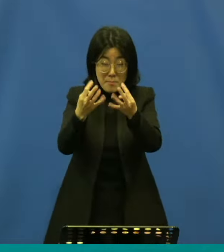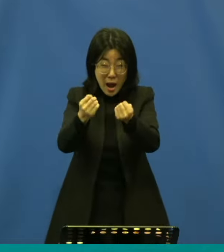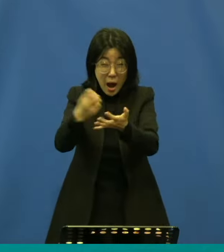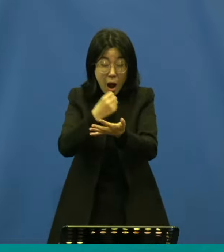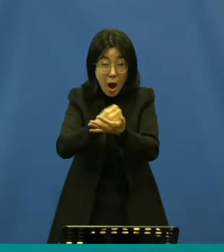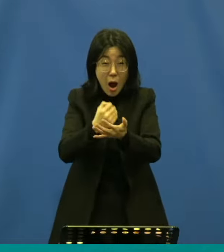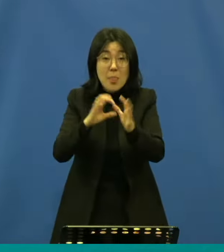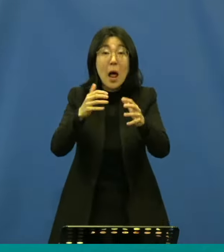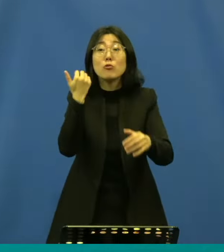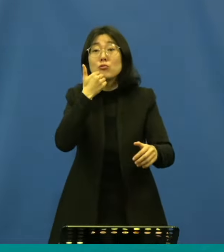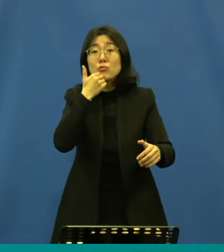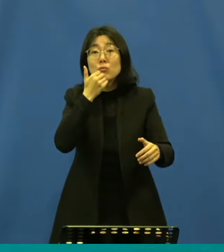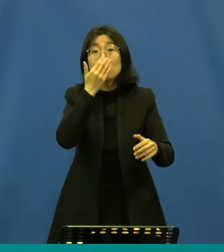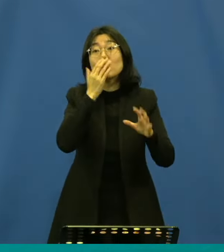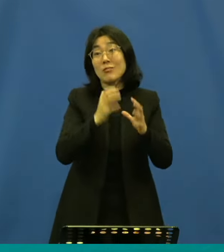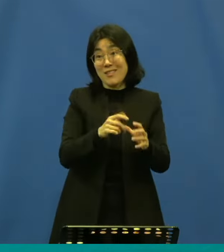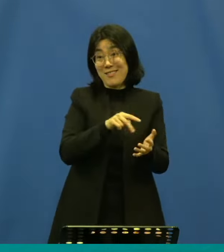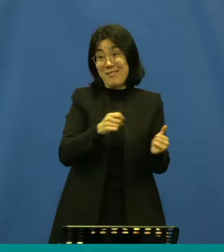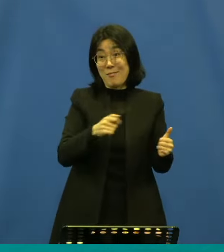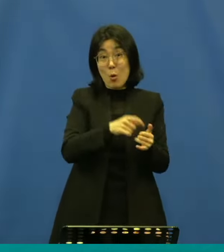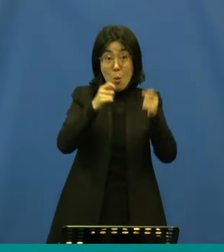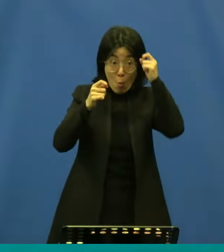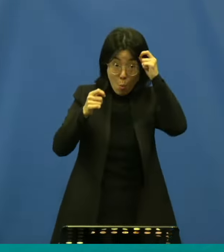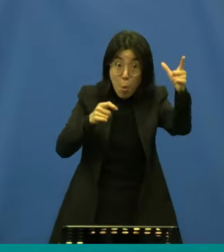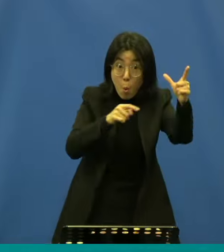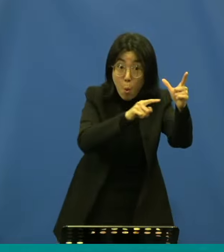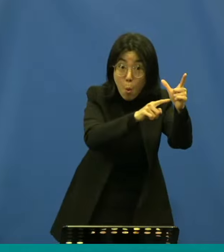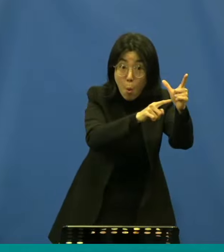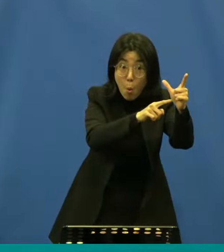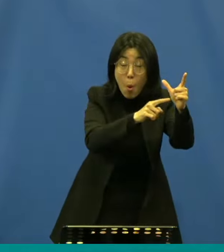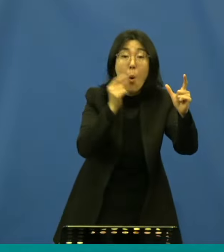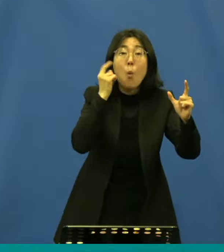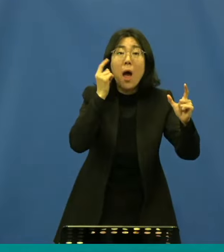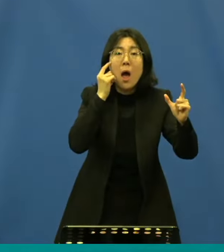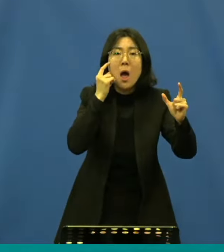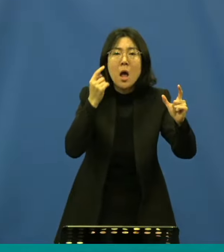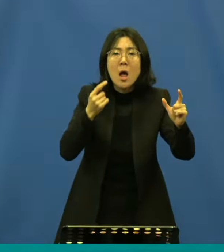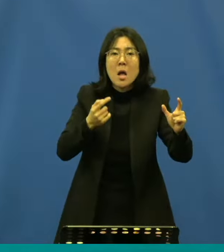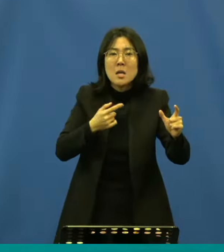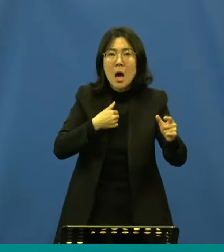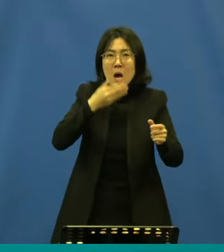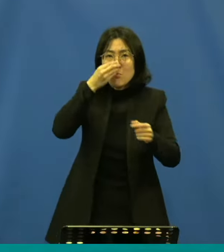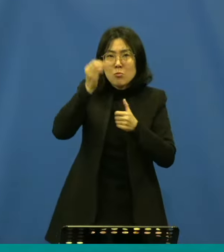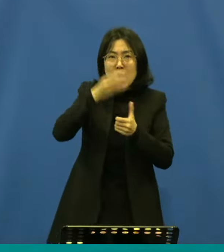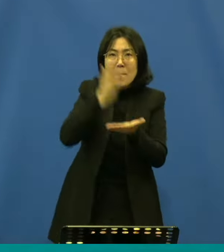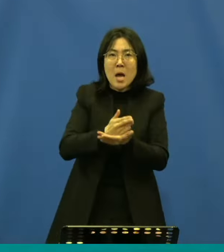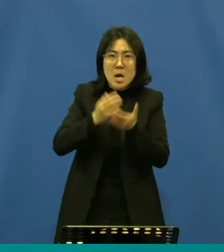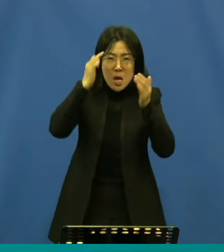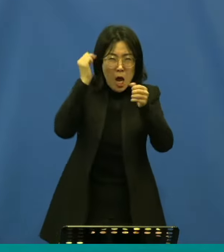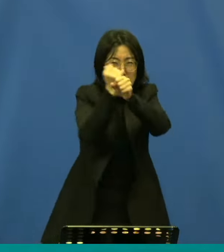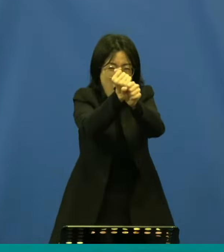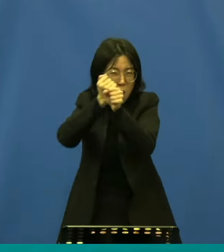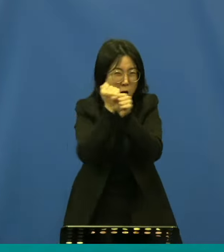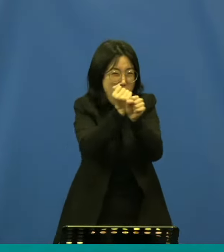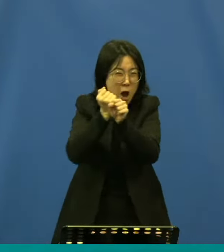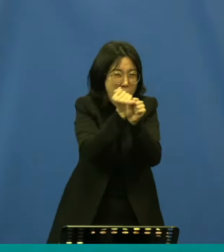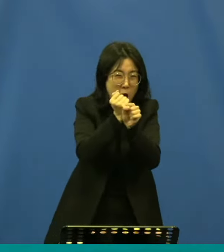이 열등감을 성화시킨 거죠. 열등감에 짓눌려 살지 않고 열등감을 이제